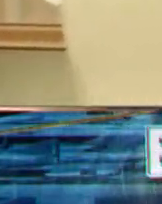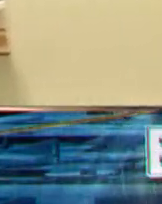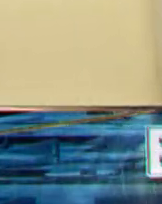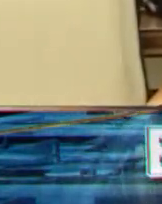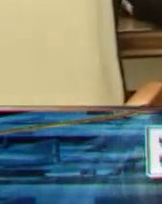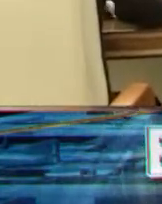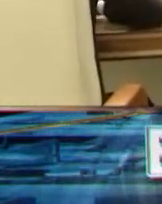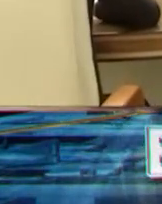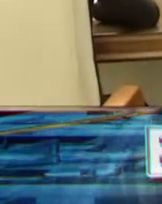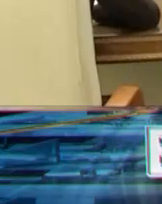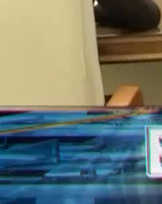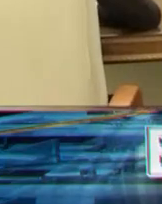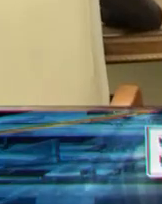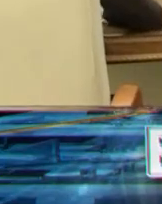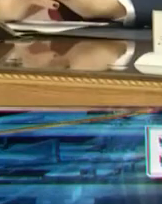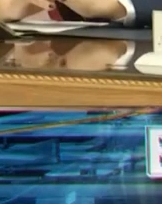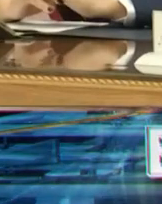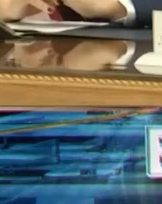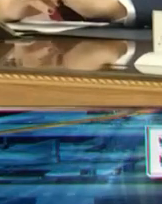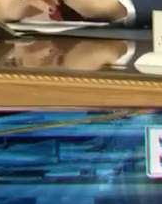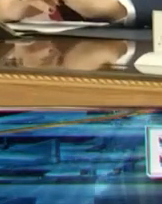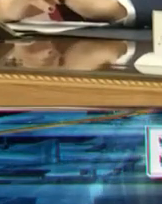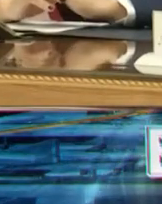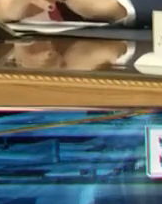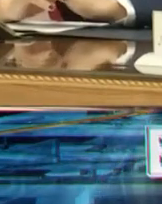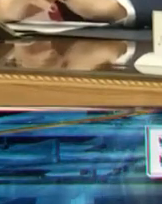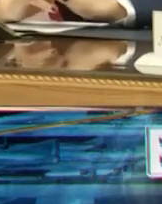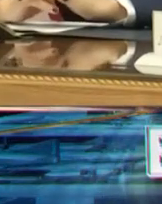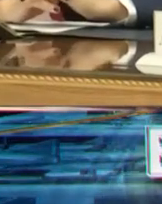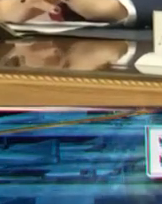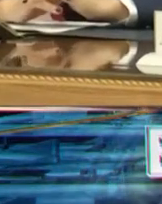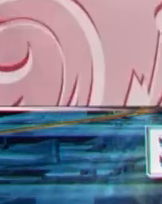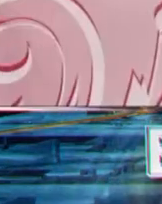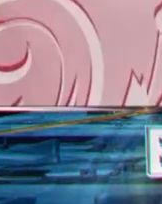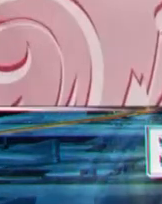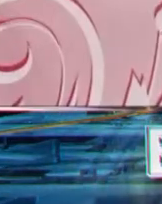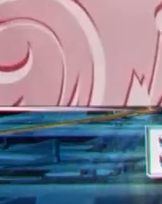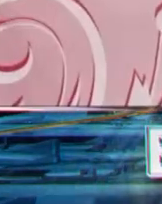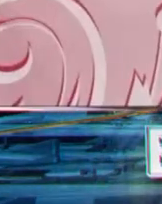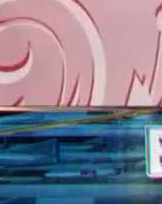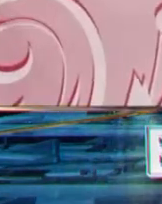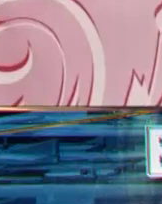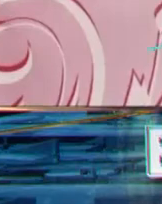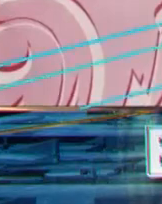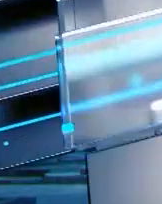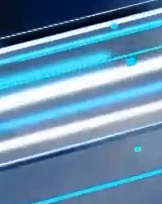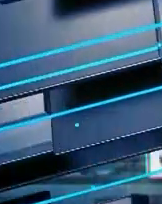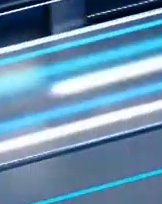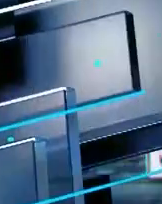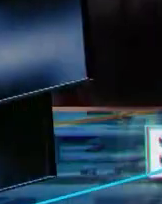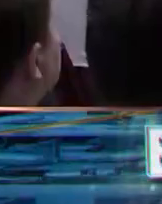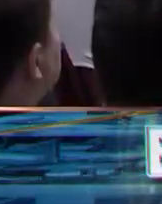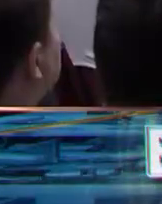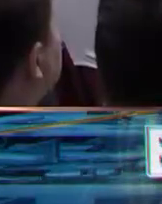Елордада 8-ші наурызға орай жоспарланған мерекелік шаралар өткізілмейді. Ел президенті шешіміне әлемді үйлендірген тәж вирусы себеп.